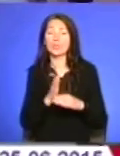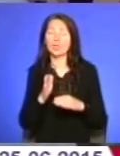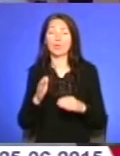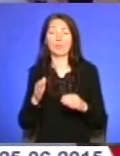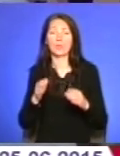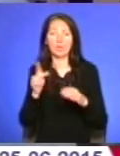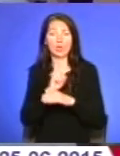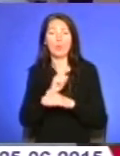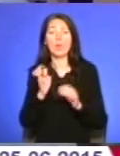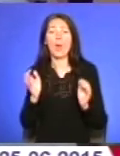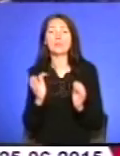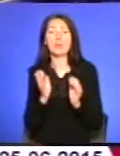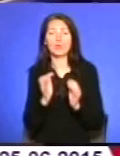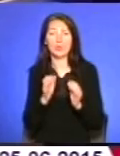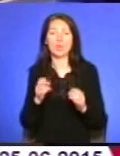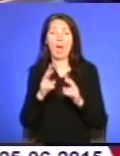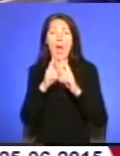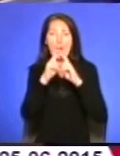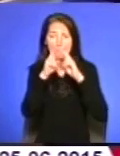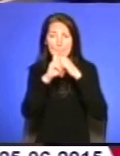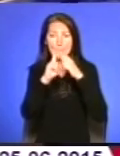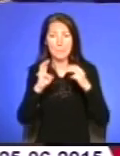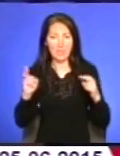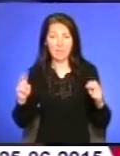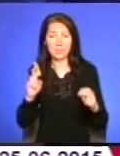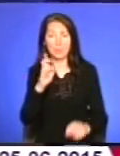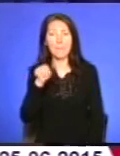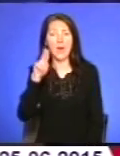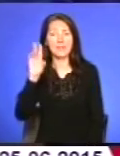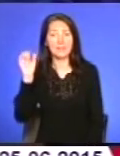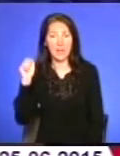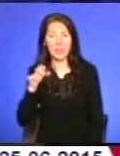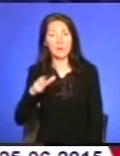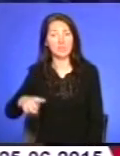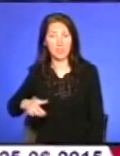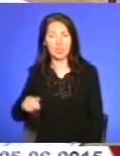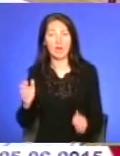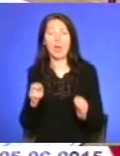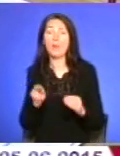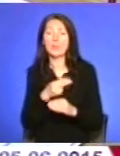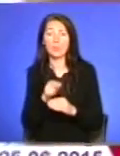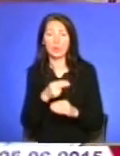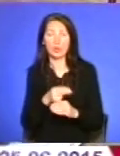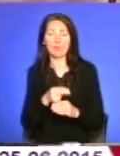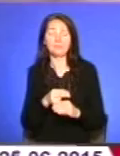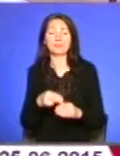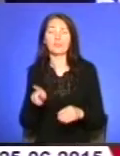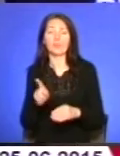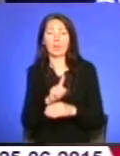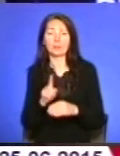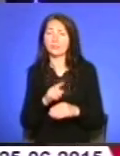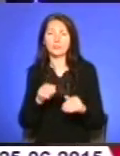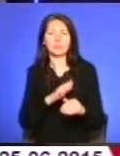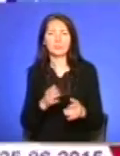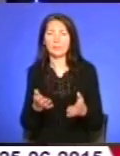в Заліщиках, відбудують. Проект про передачу сміттєсортувальної лінії СЛ-1 комунальному підприємству Тернопільської міської ради не